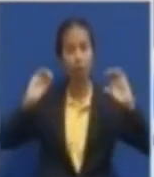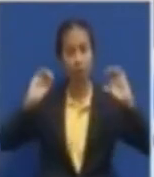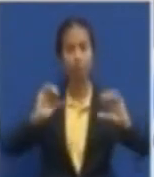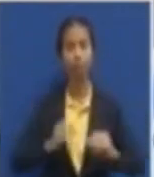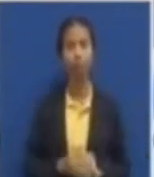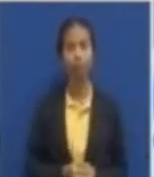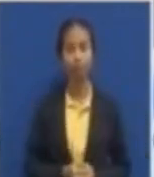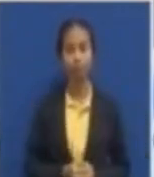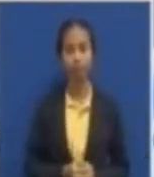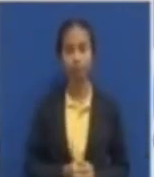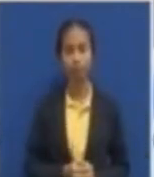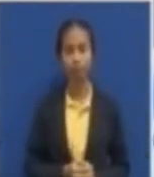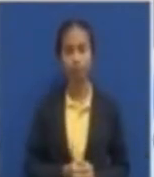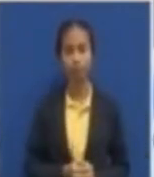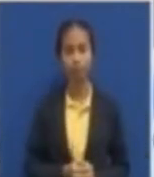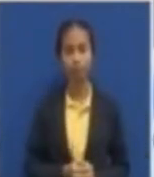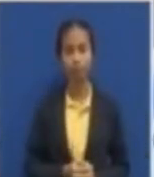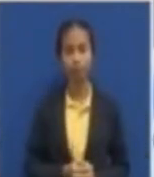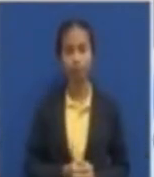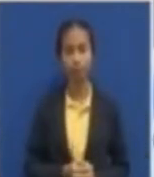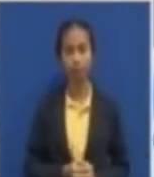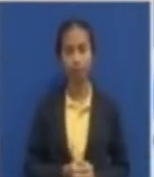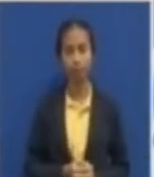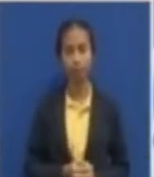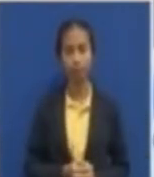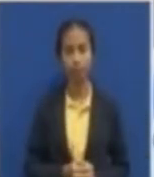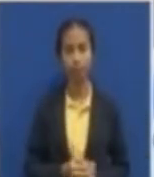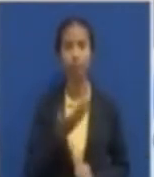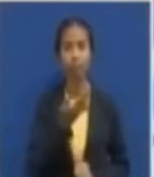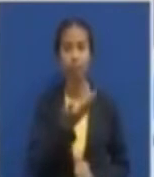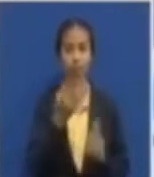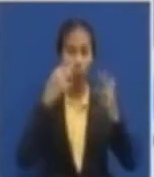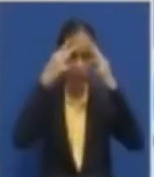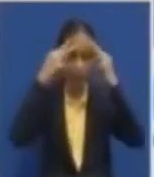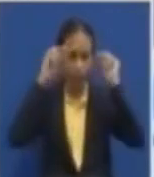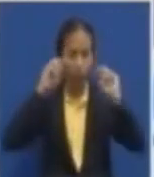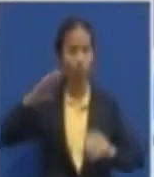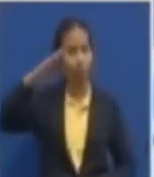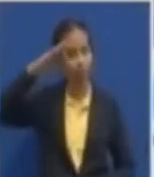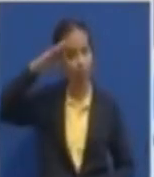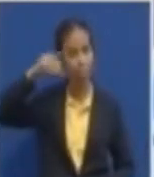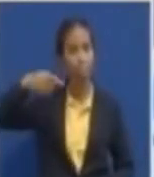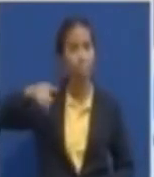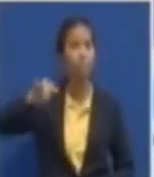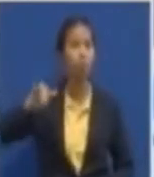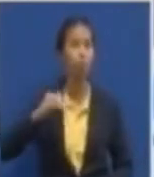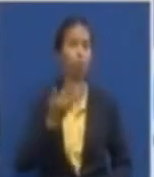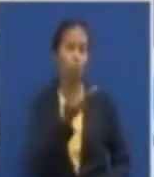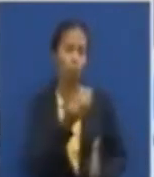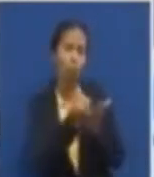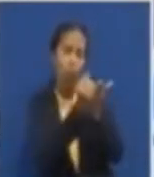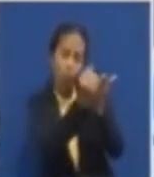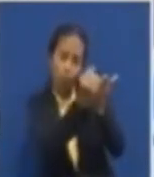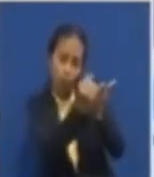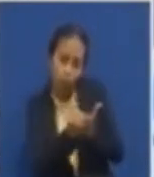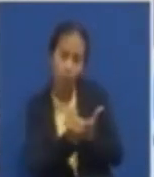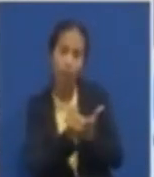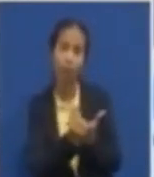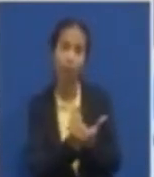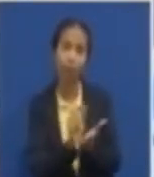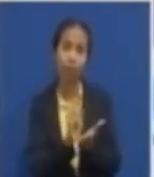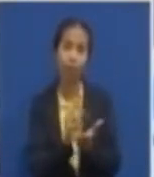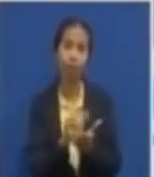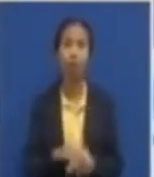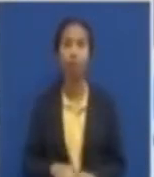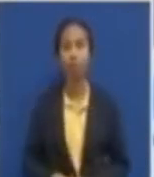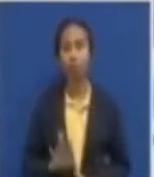ที่ท่านนายกประยุทธ์จันทร์โอชานะครับได้กรุณาให้ประชาธิปัต